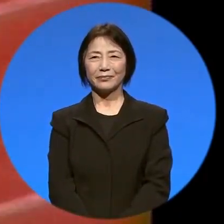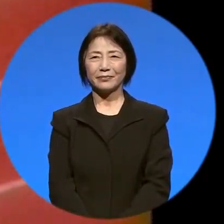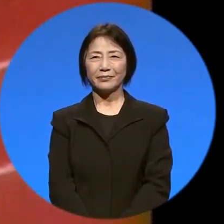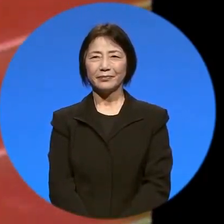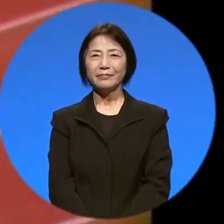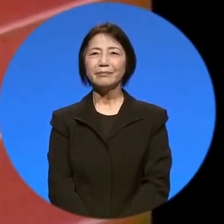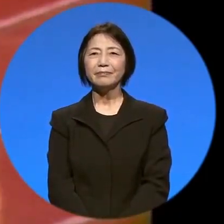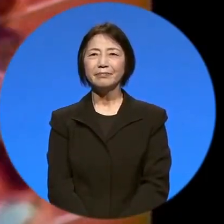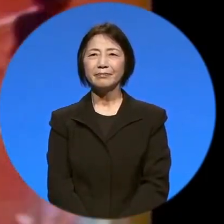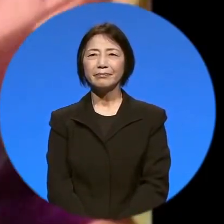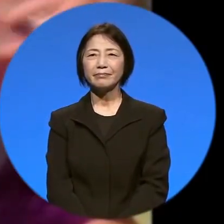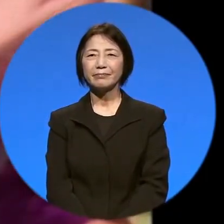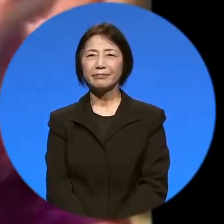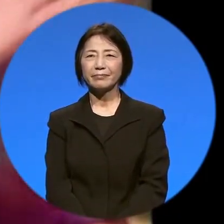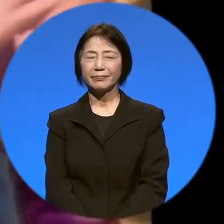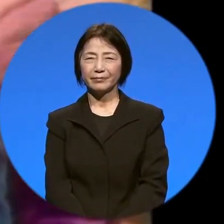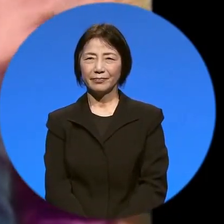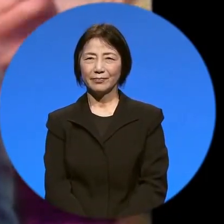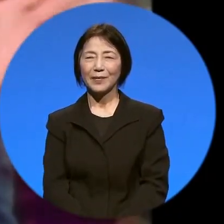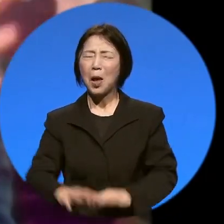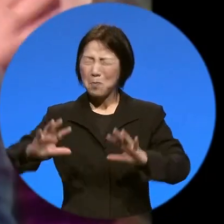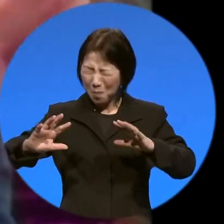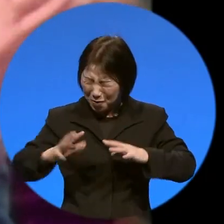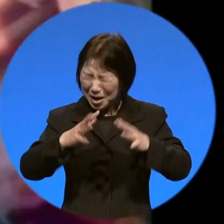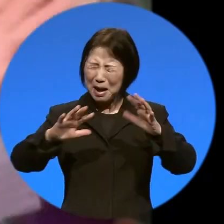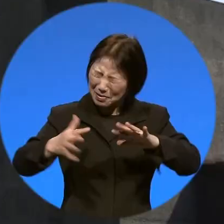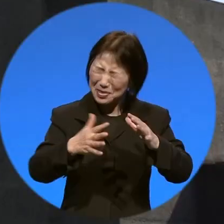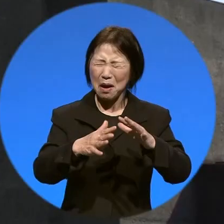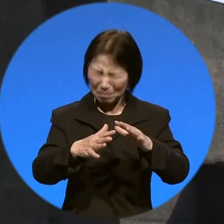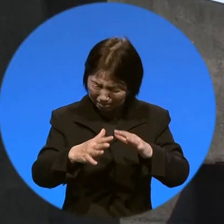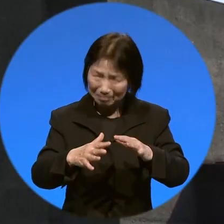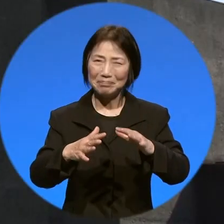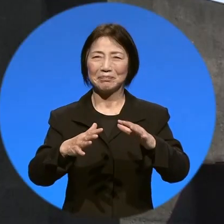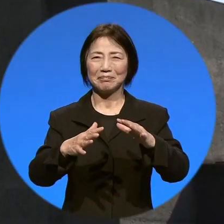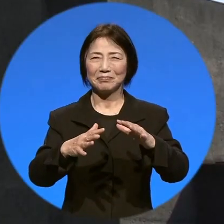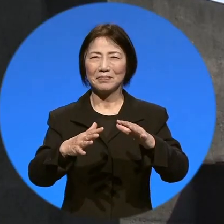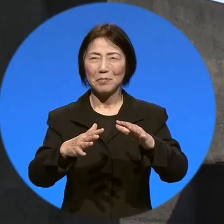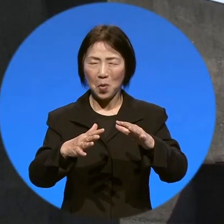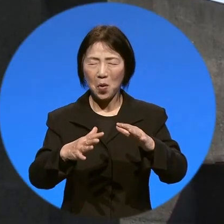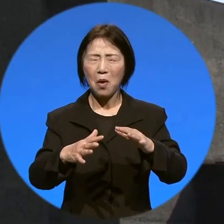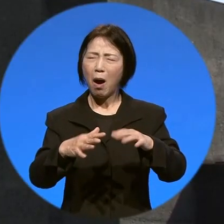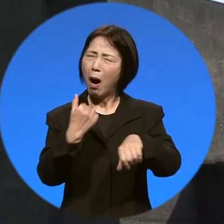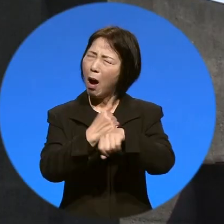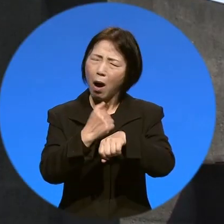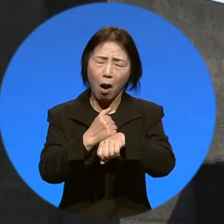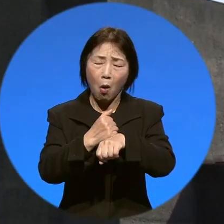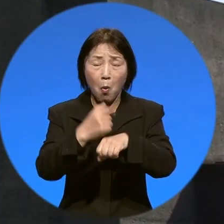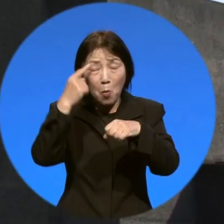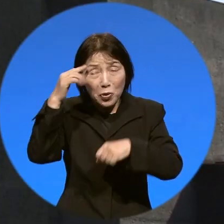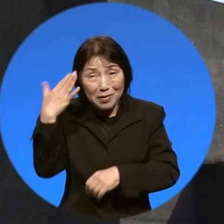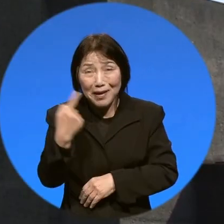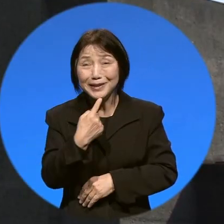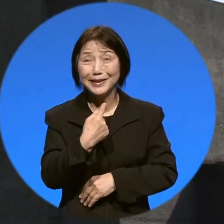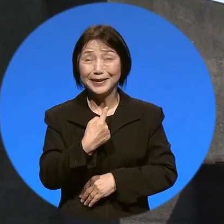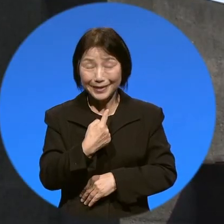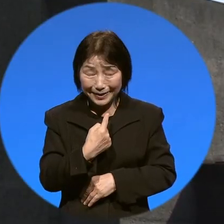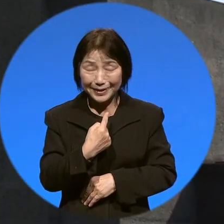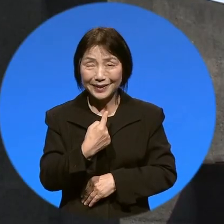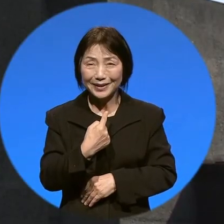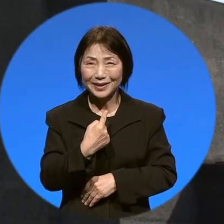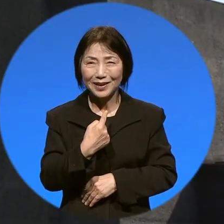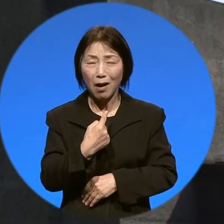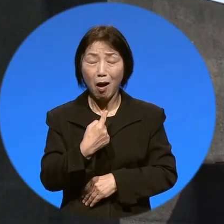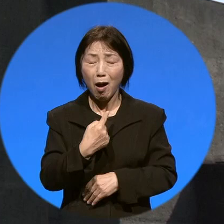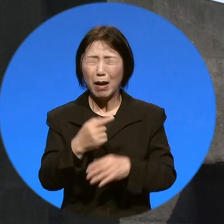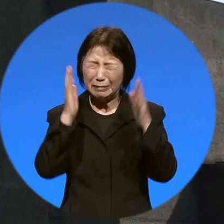それはもうとても盛り上がったですよ。大変だったことはあまり感じません。もう、はい、そんなの